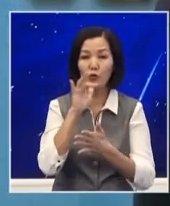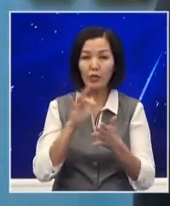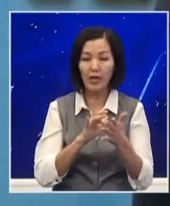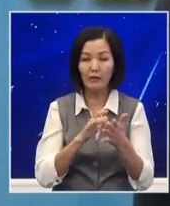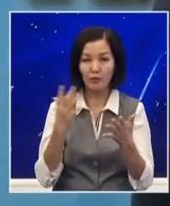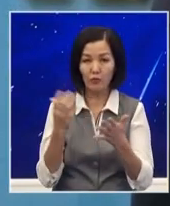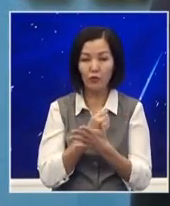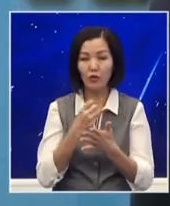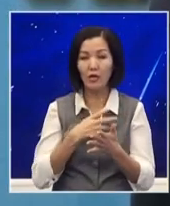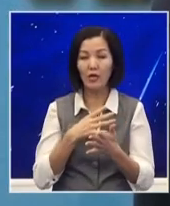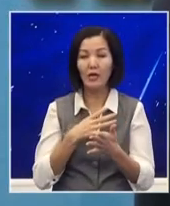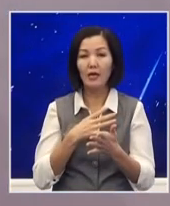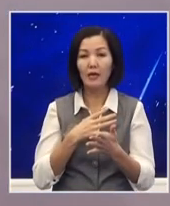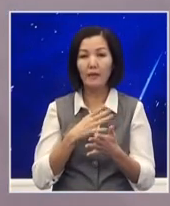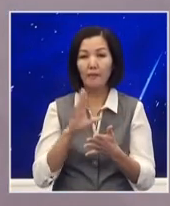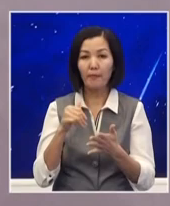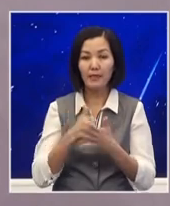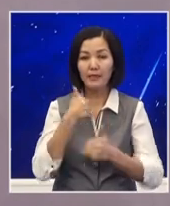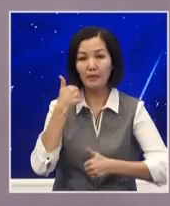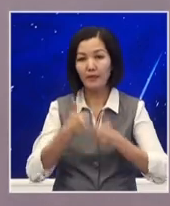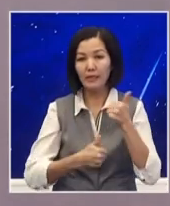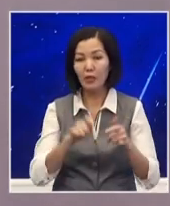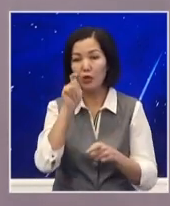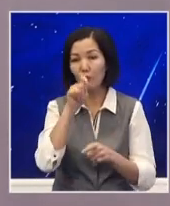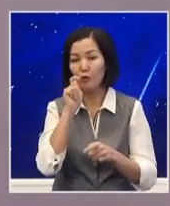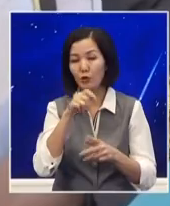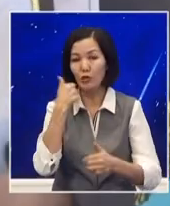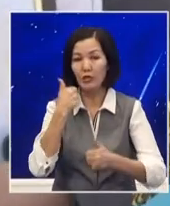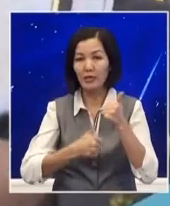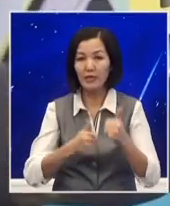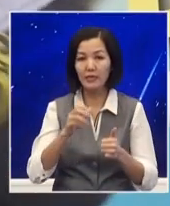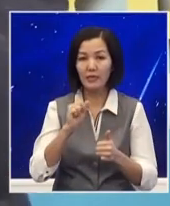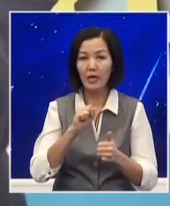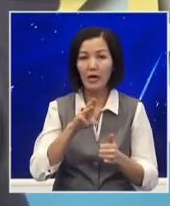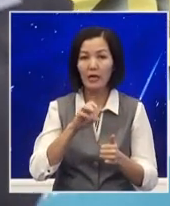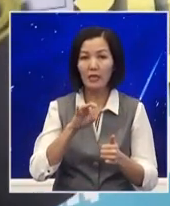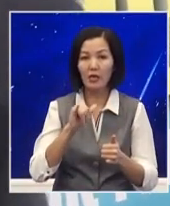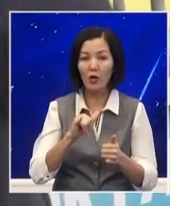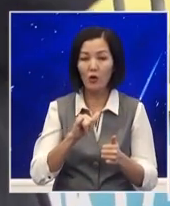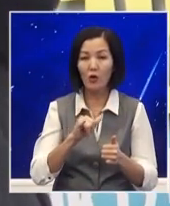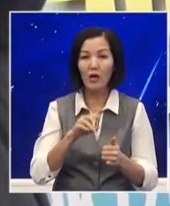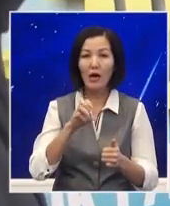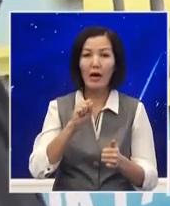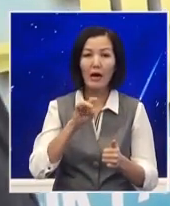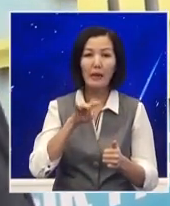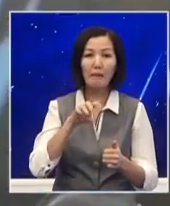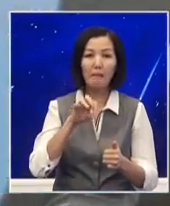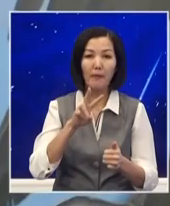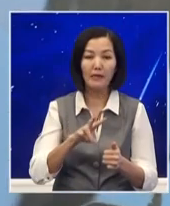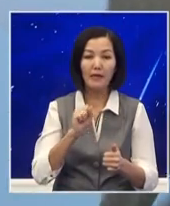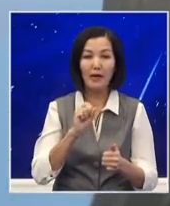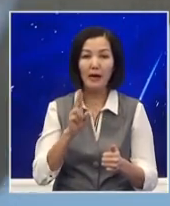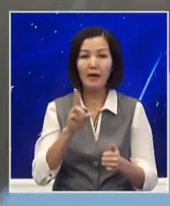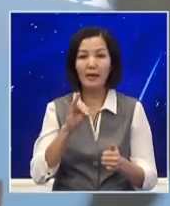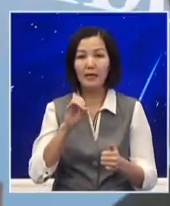жүлде басынан көрінді. Басты бәсеке бүркітшілер сайысында атыраулық құсбегі Арман Қошқаровтың ағиығы атты